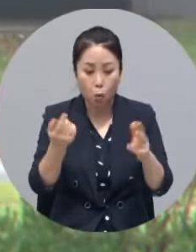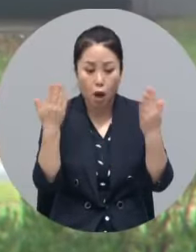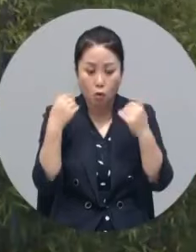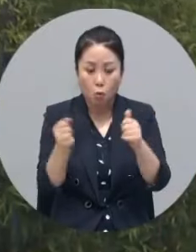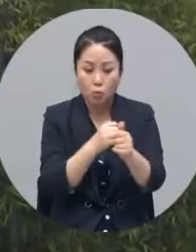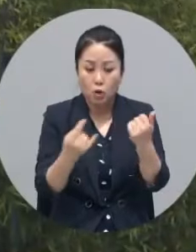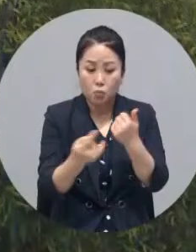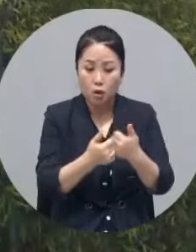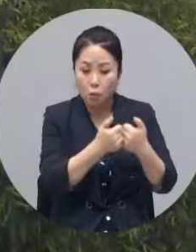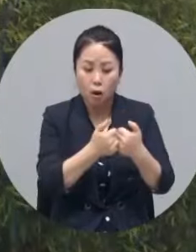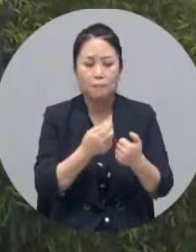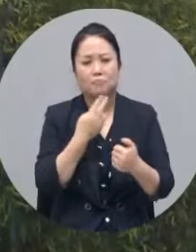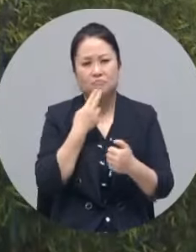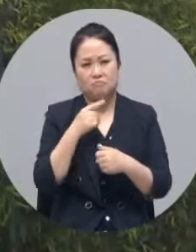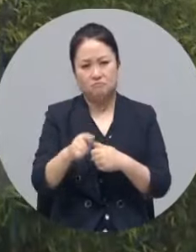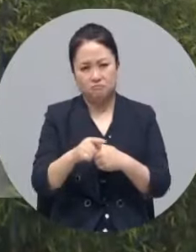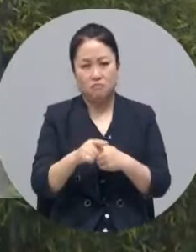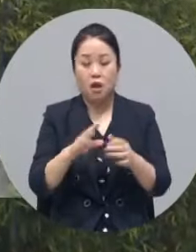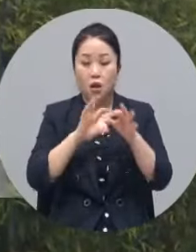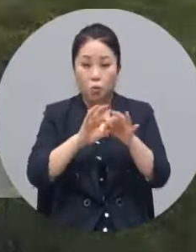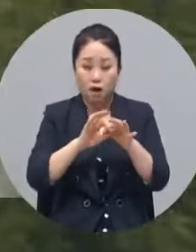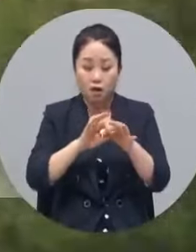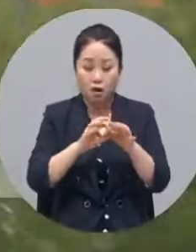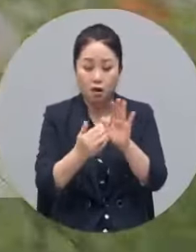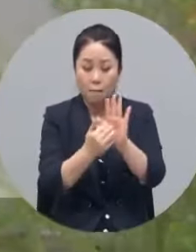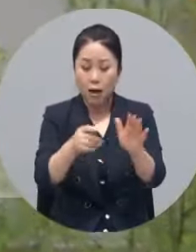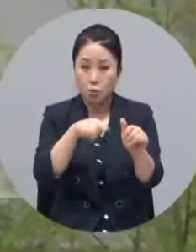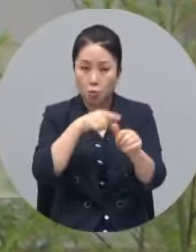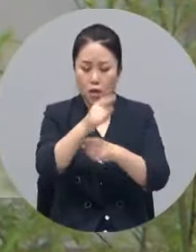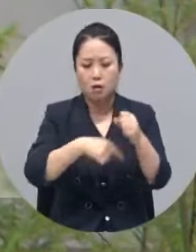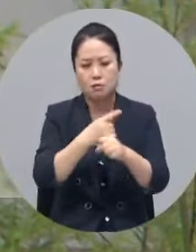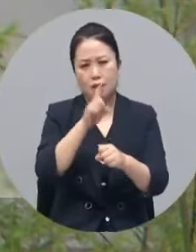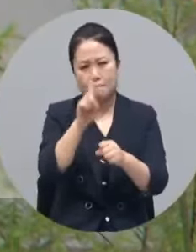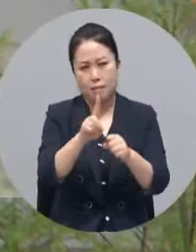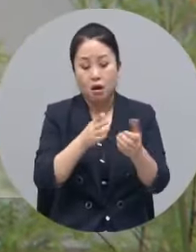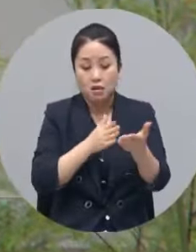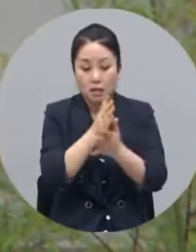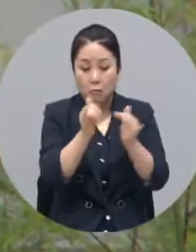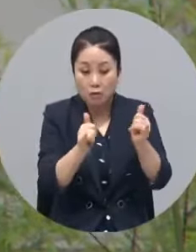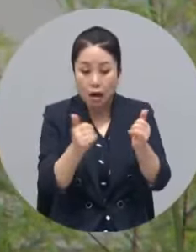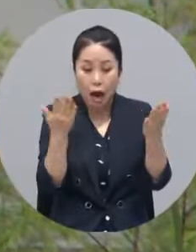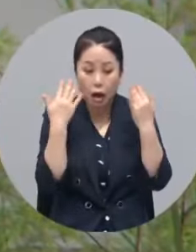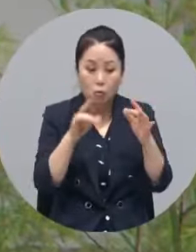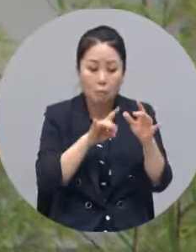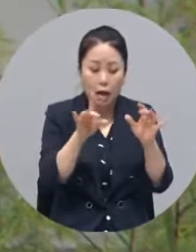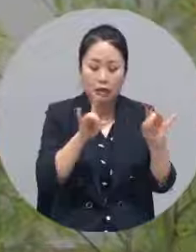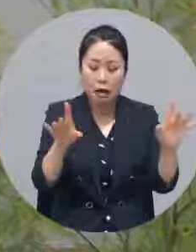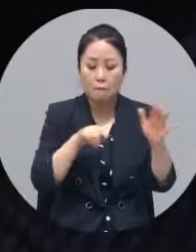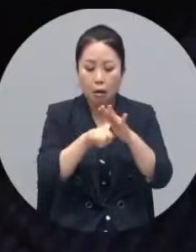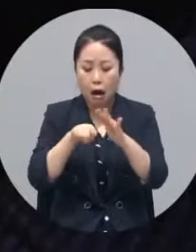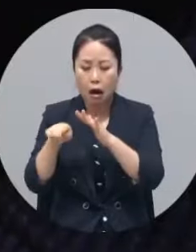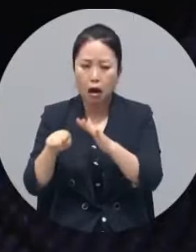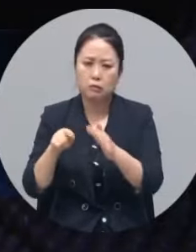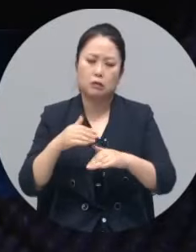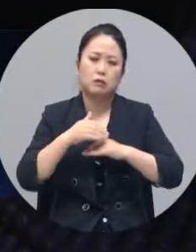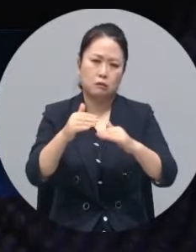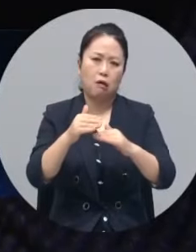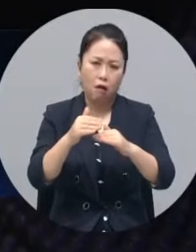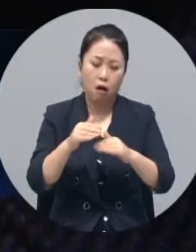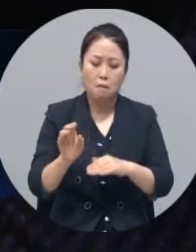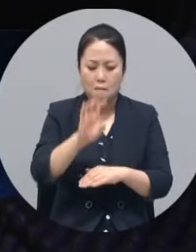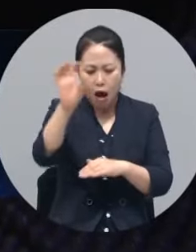있습니다 관련 예방교육은 1년에 한 번 전문가가 학교를 돌며 진행하는게 전부입니다 반복적으로 저는 교육이 돼야